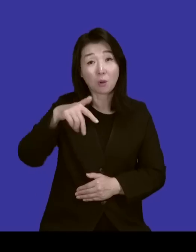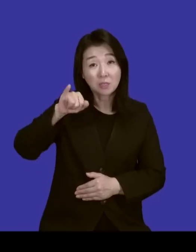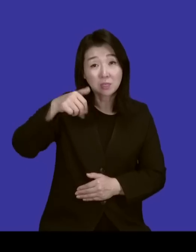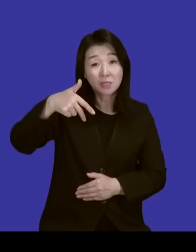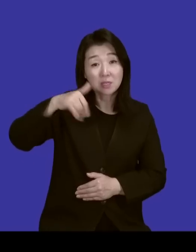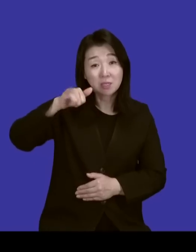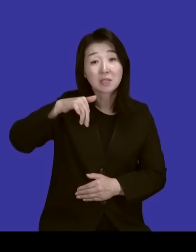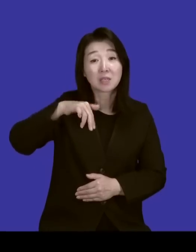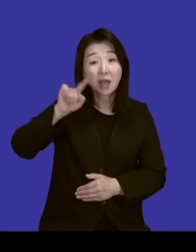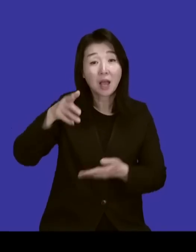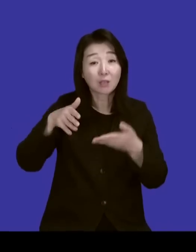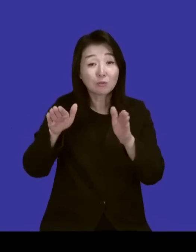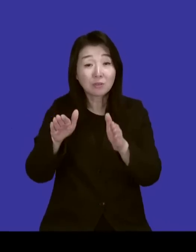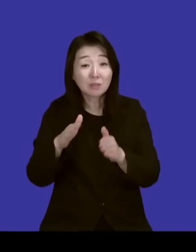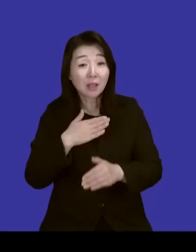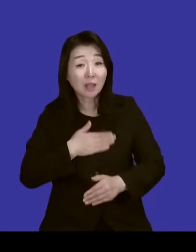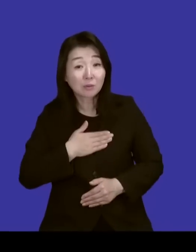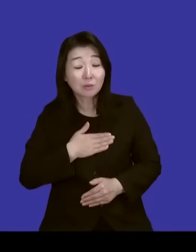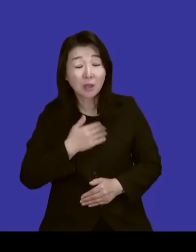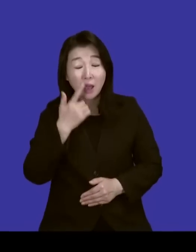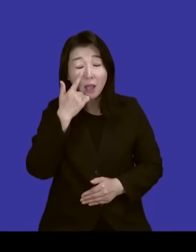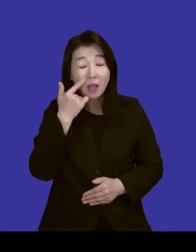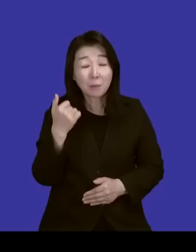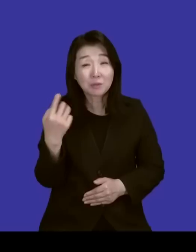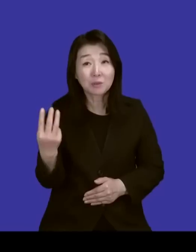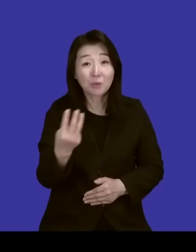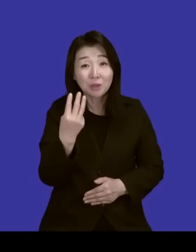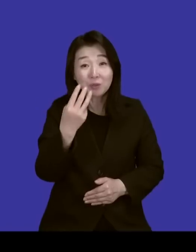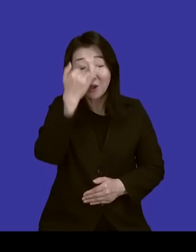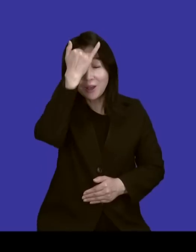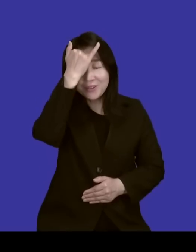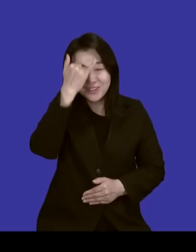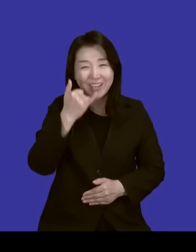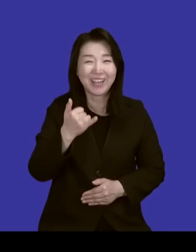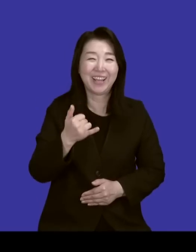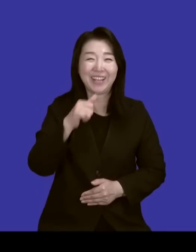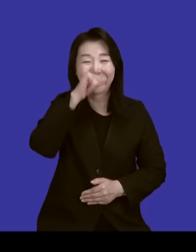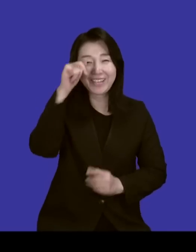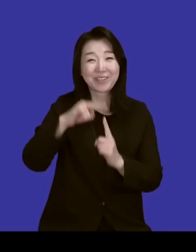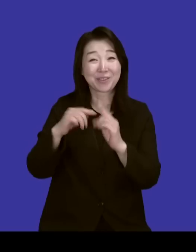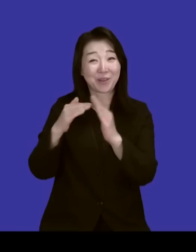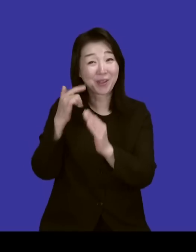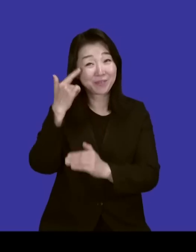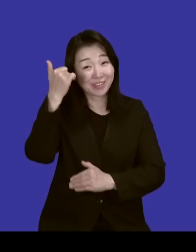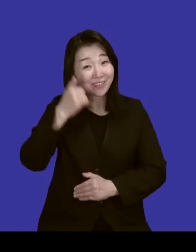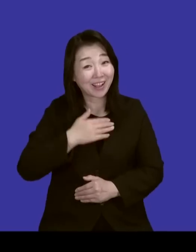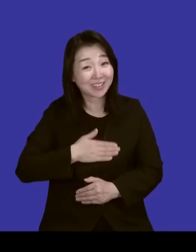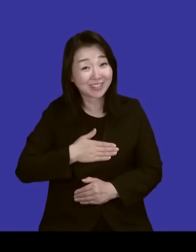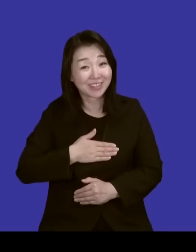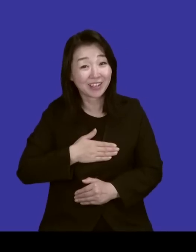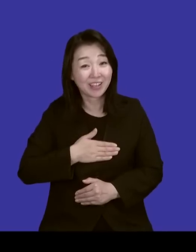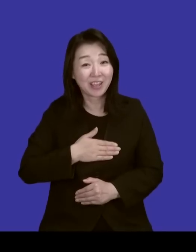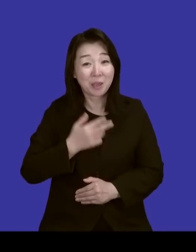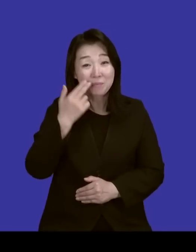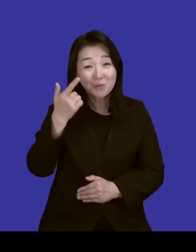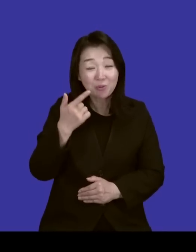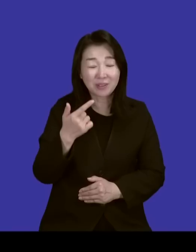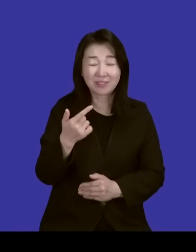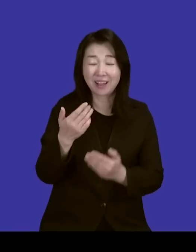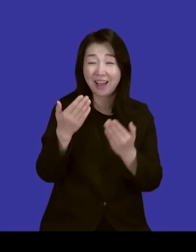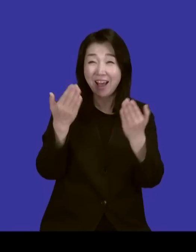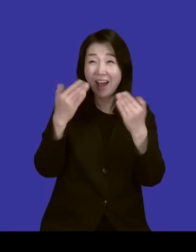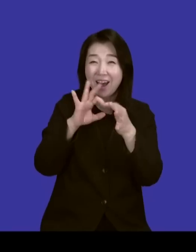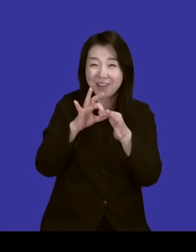맞아요. 저 센터빌 출신이고 아이고. 아버지가 워싱턴 충현 장로교회. 아 그렇구나. 그렇지. 아 맞아. 역시 그 미국에도 학연 지연